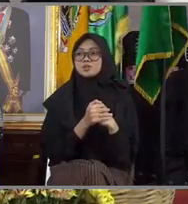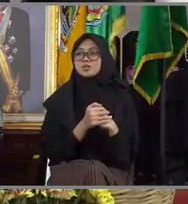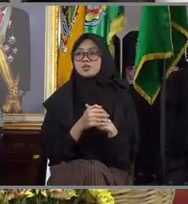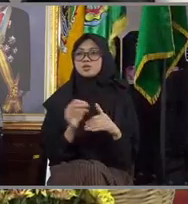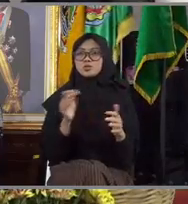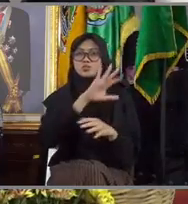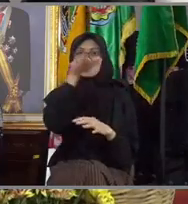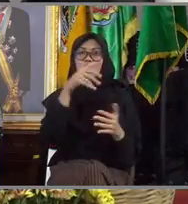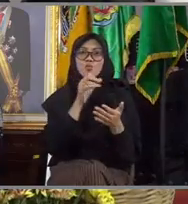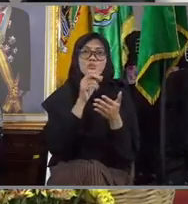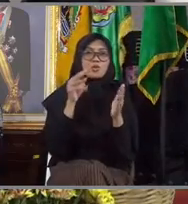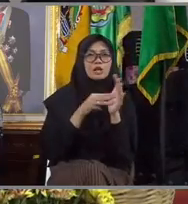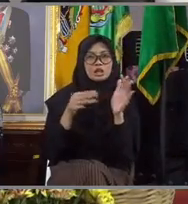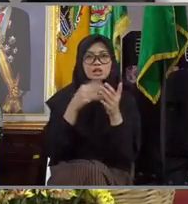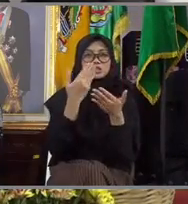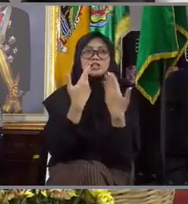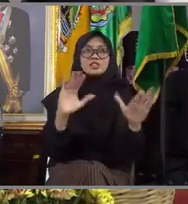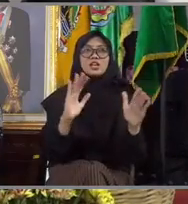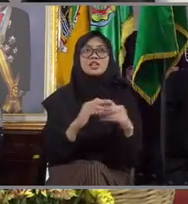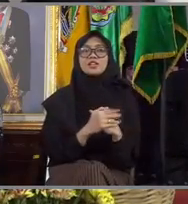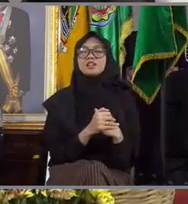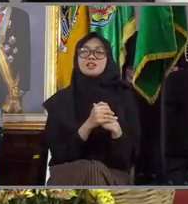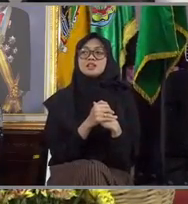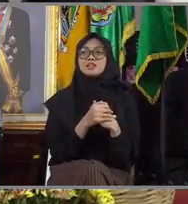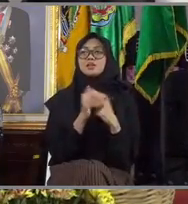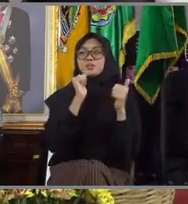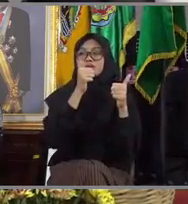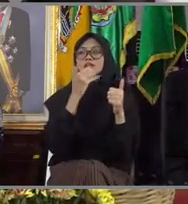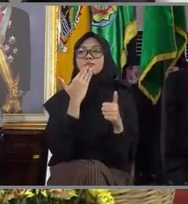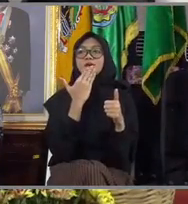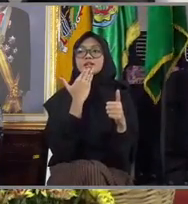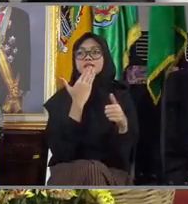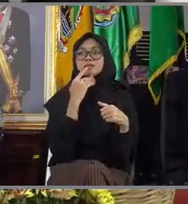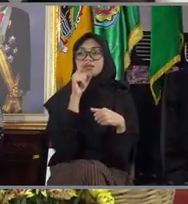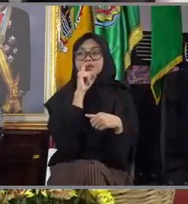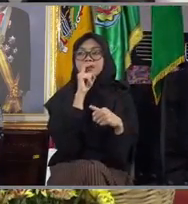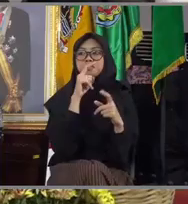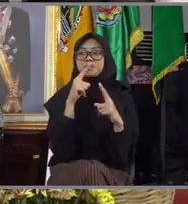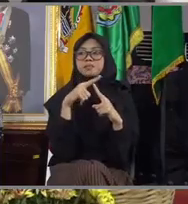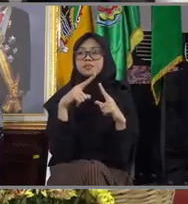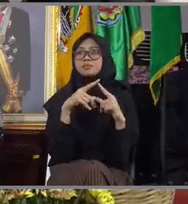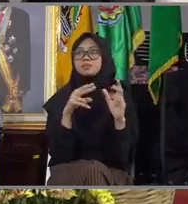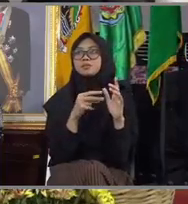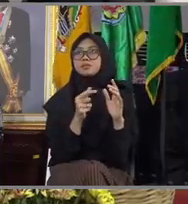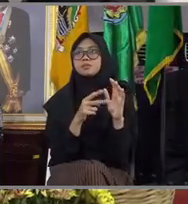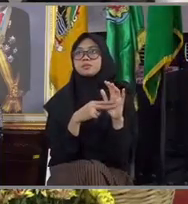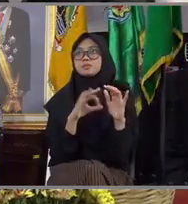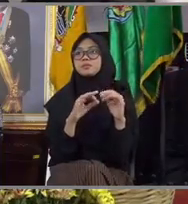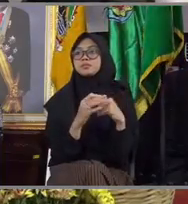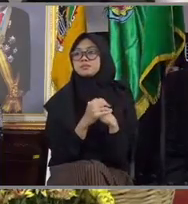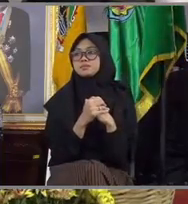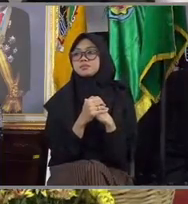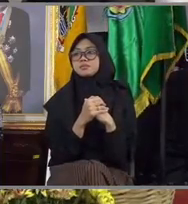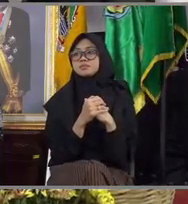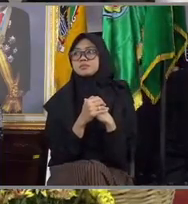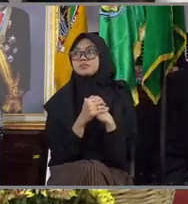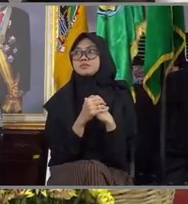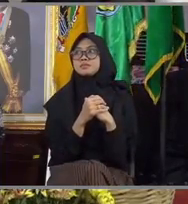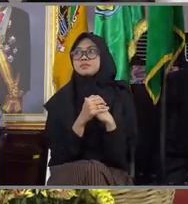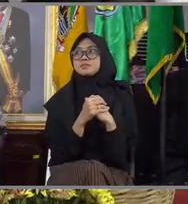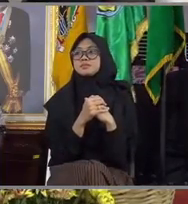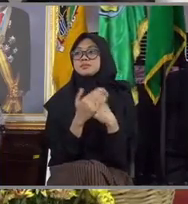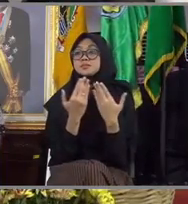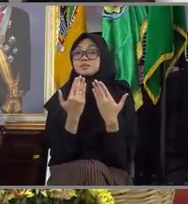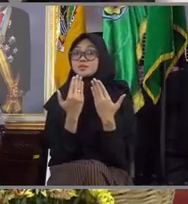website hebat Bapak Maturnuwun Pak Warno itu penuh warna-warni Hai